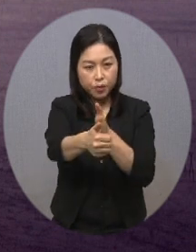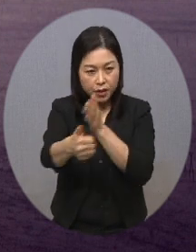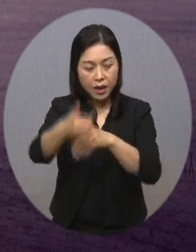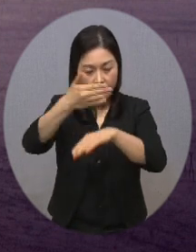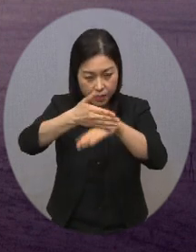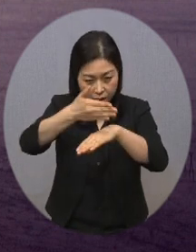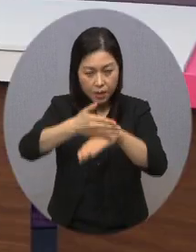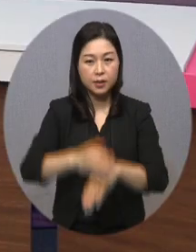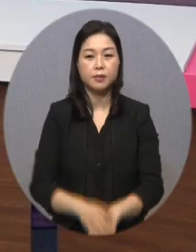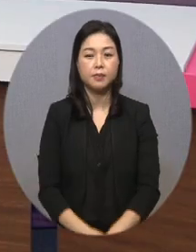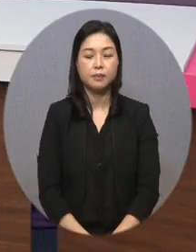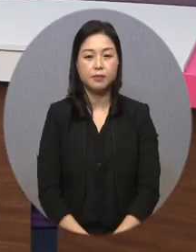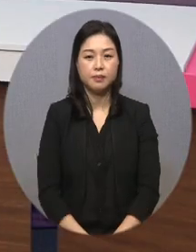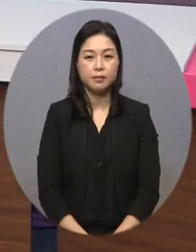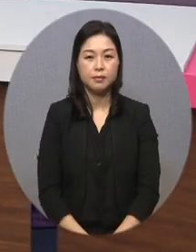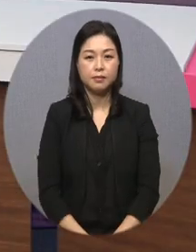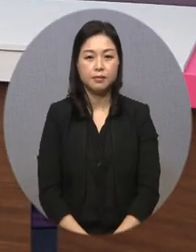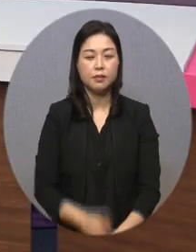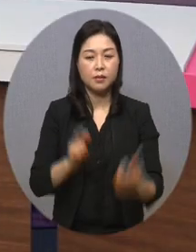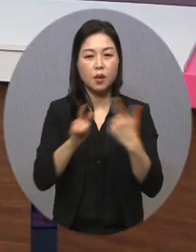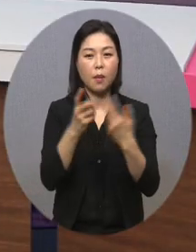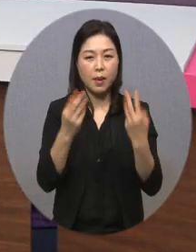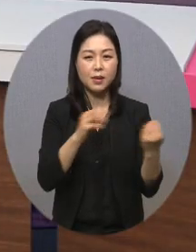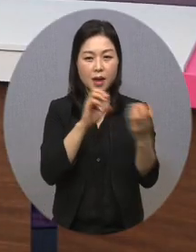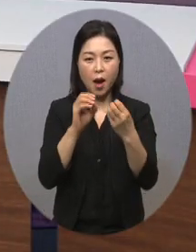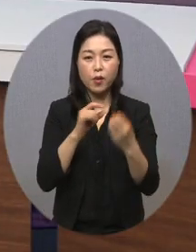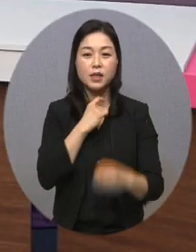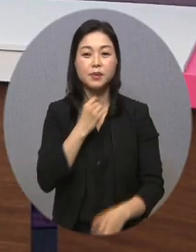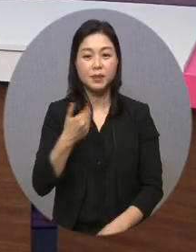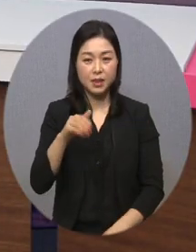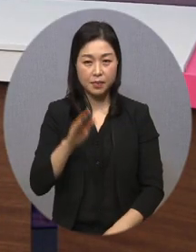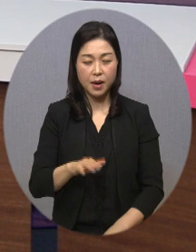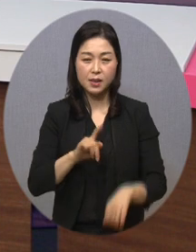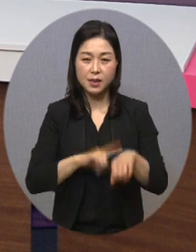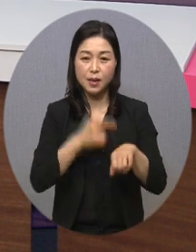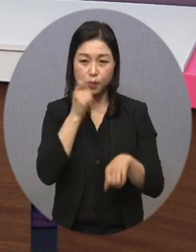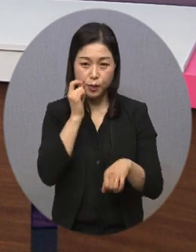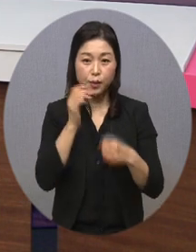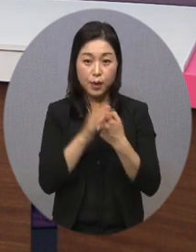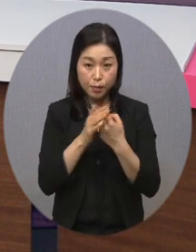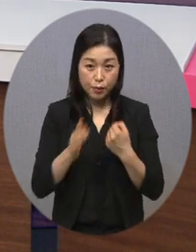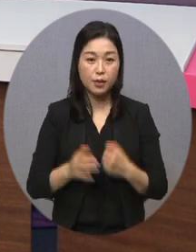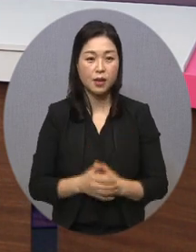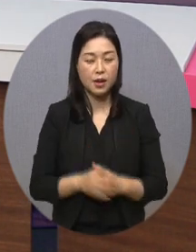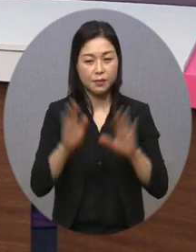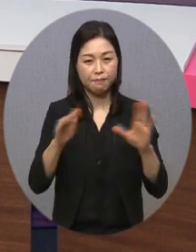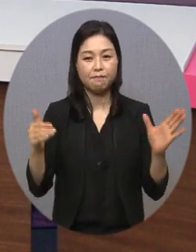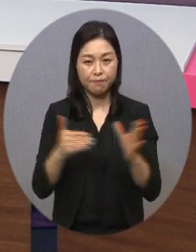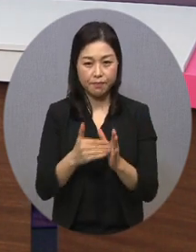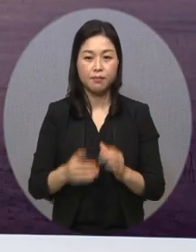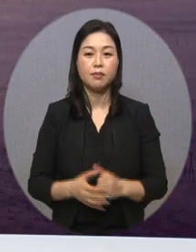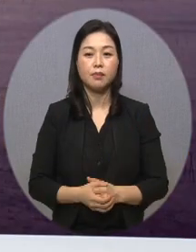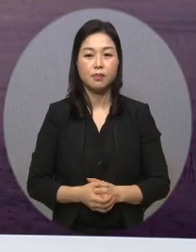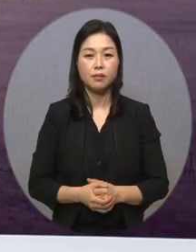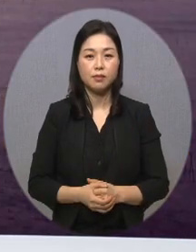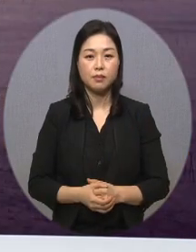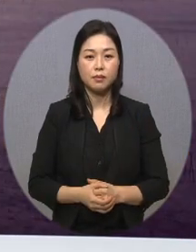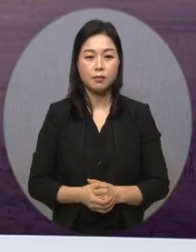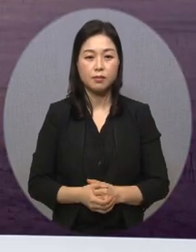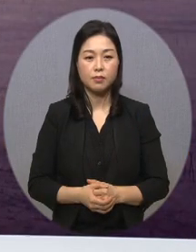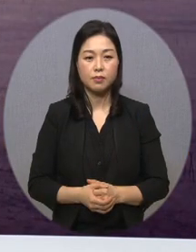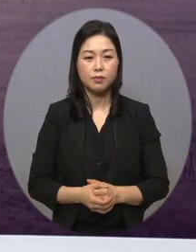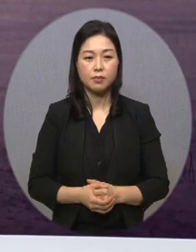감사합니다. 네, 더 많은 이야기를 나누고 싶지만 네. 시간 관계상 여기서 마무리를 줘야겠습니다.